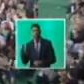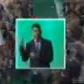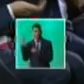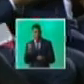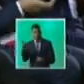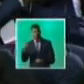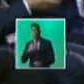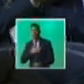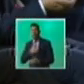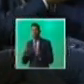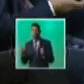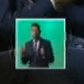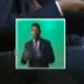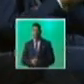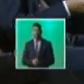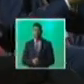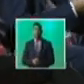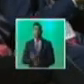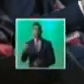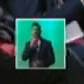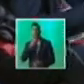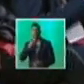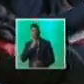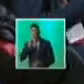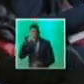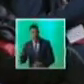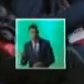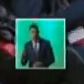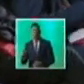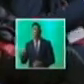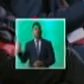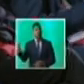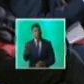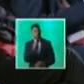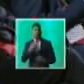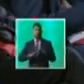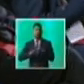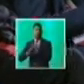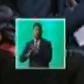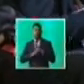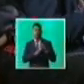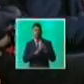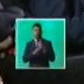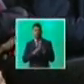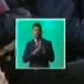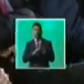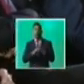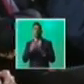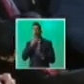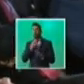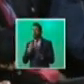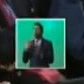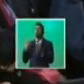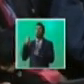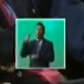από όλο αυτό? Δεν νομίζω ότι το ΠΑΣΟΚ έχει οποιαδήποτε ευθύνη όσον αφορά το ζήτημα των ΤΕΠΟΝ. Κανένα